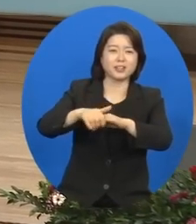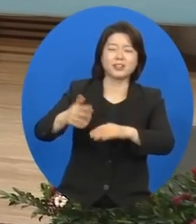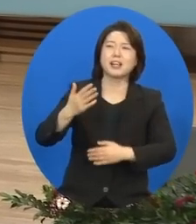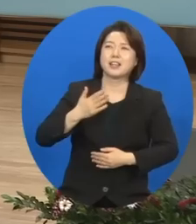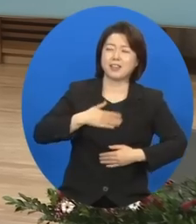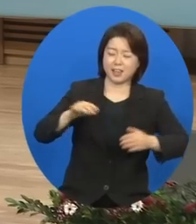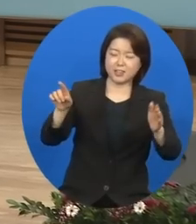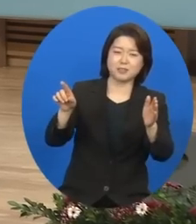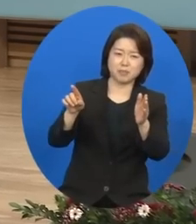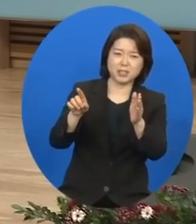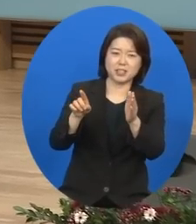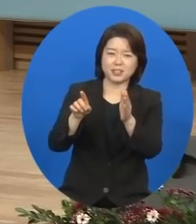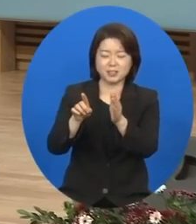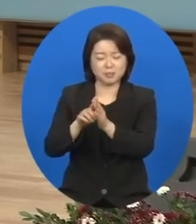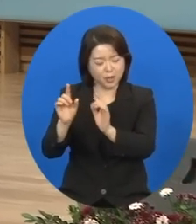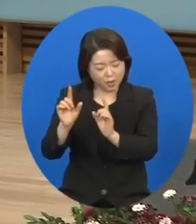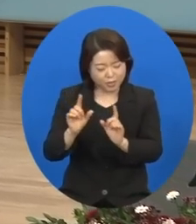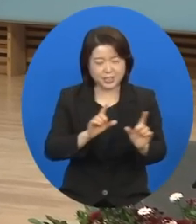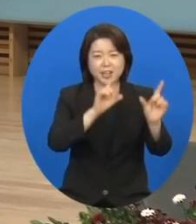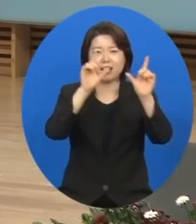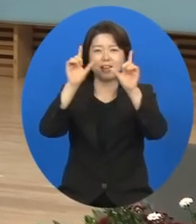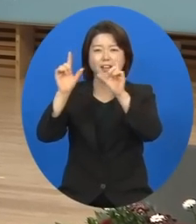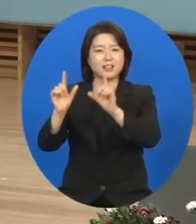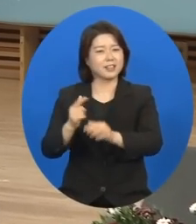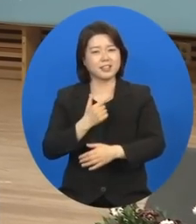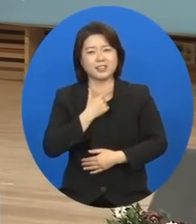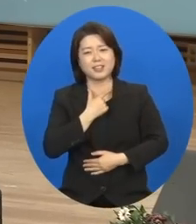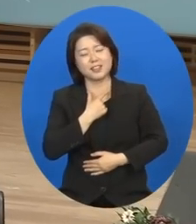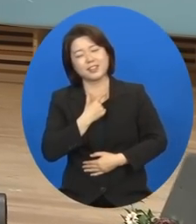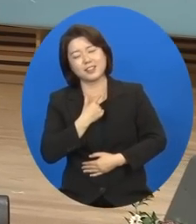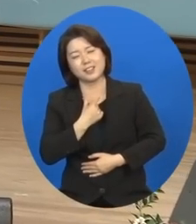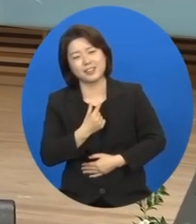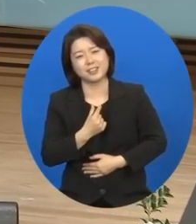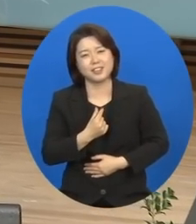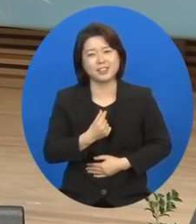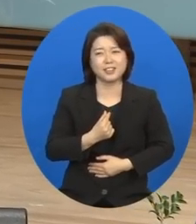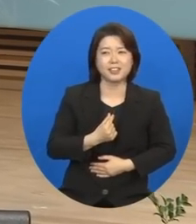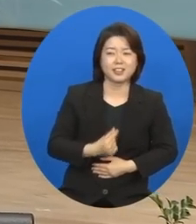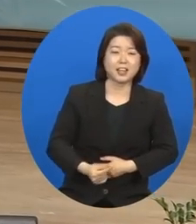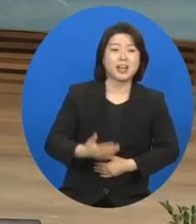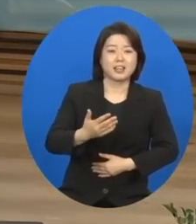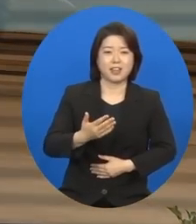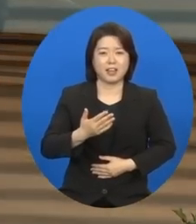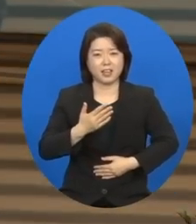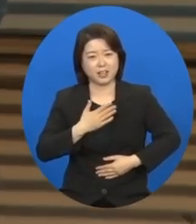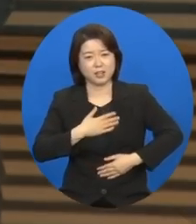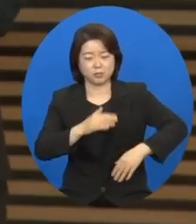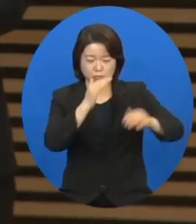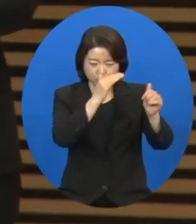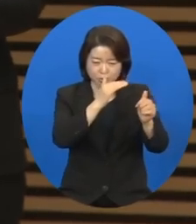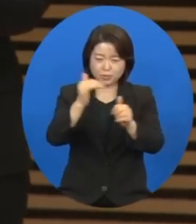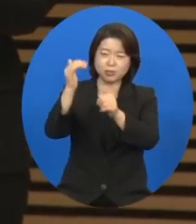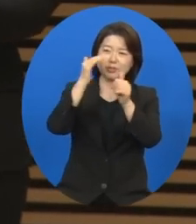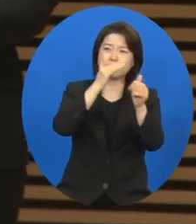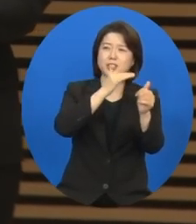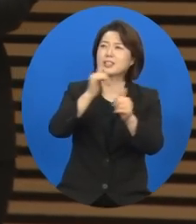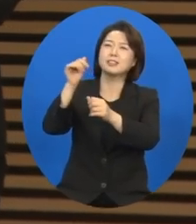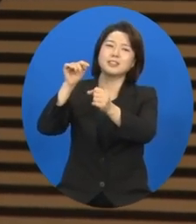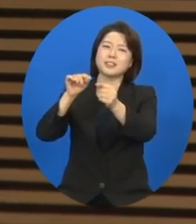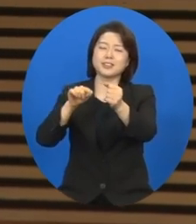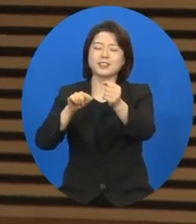계획 나는 믿으며 우리 두 손 들고 찬양합니다. 날 부르신 뜻